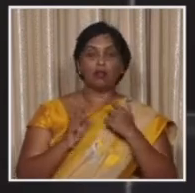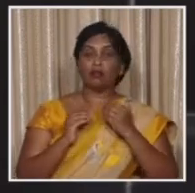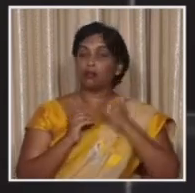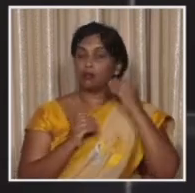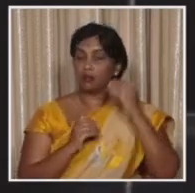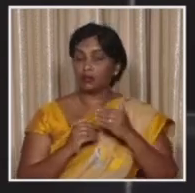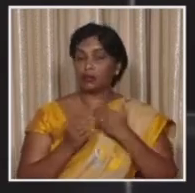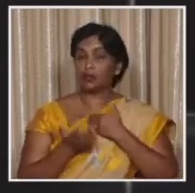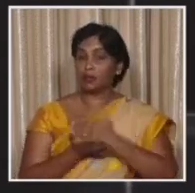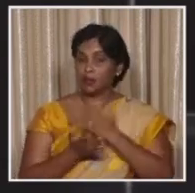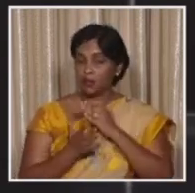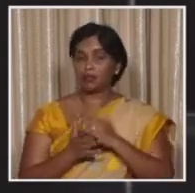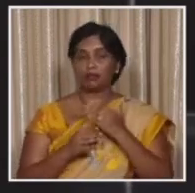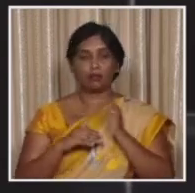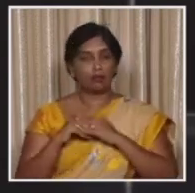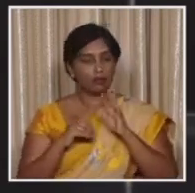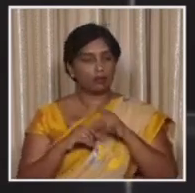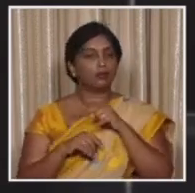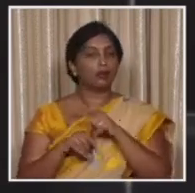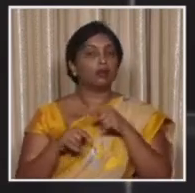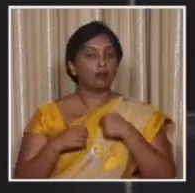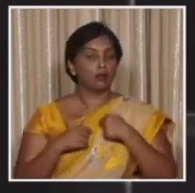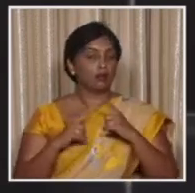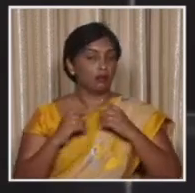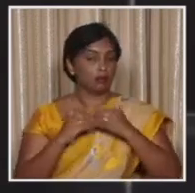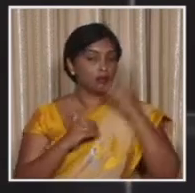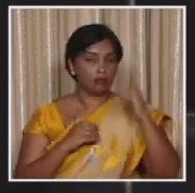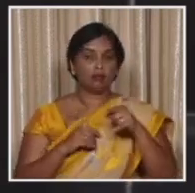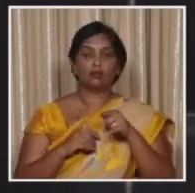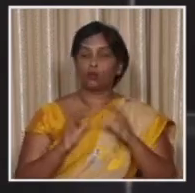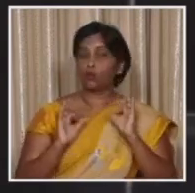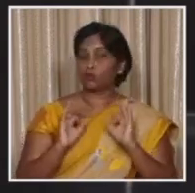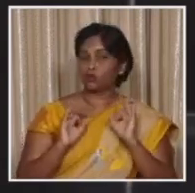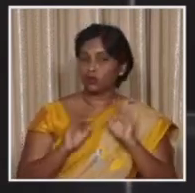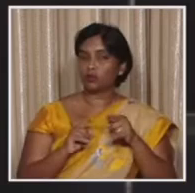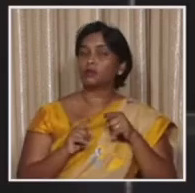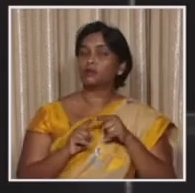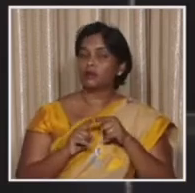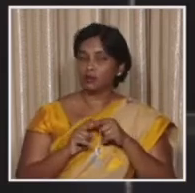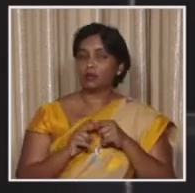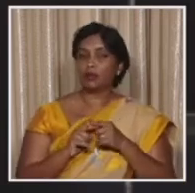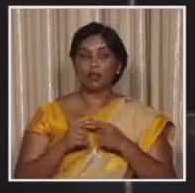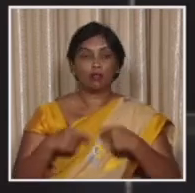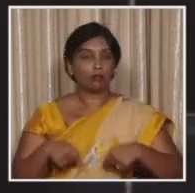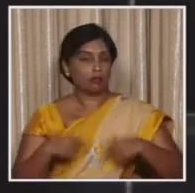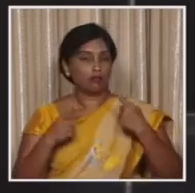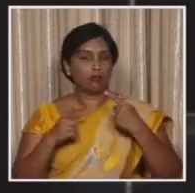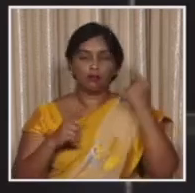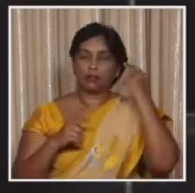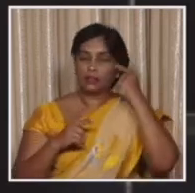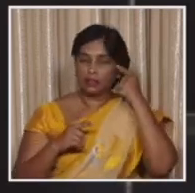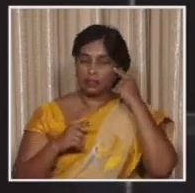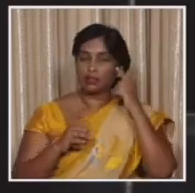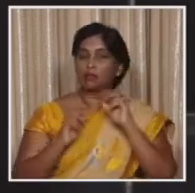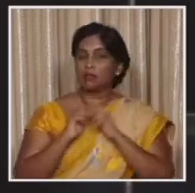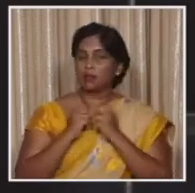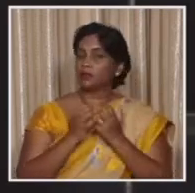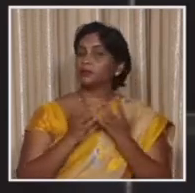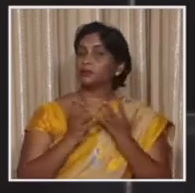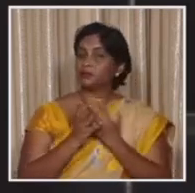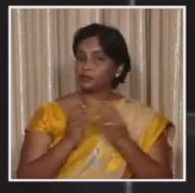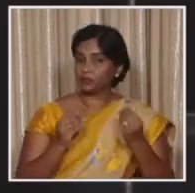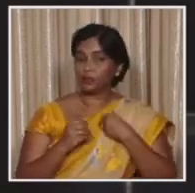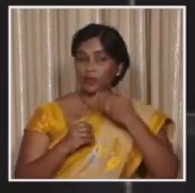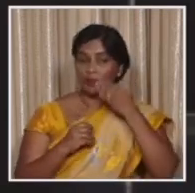අනාගත අභියෝගයන්ටත් මුහුණ දිය හැකි ලෙසින් අපේ අනාගත පරපුර සූදානම් කිරීම සඳහා තර්කානුකූල සිතීම්, ගැටලු නිරාකරණය